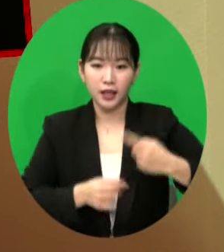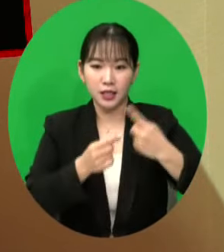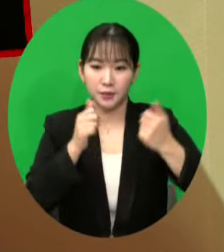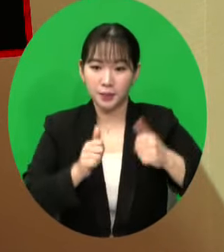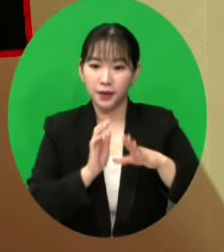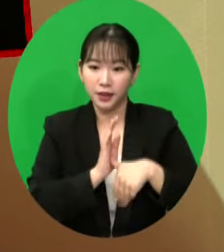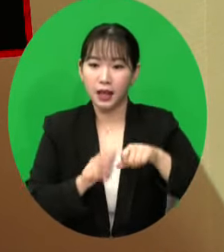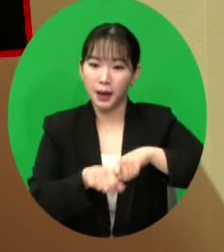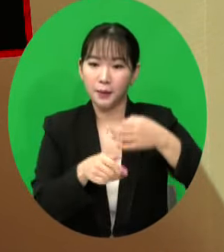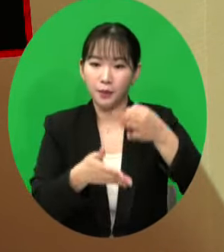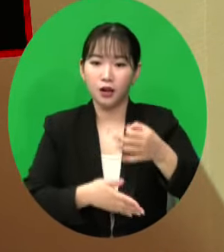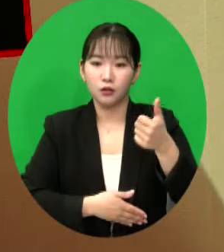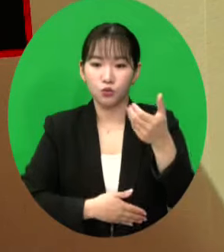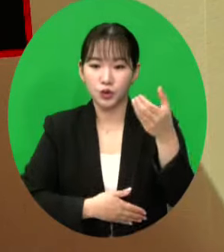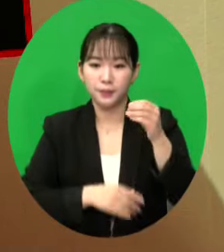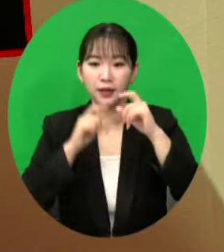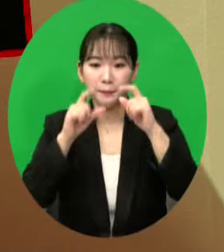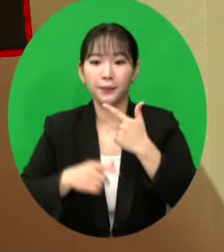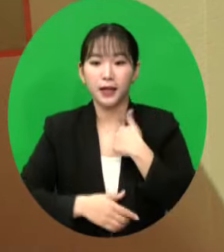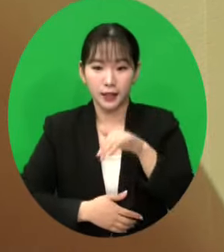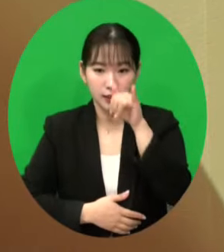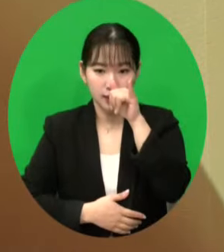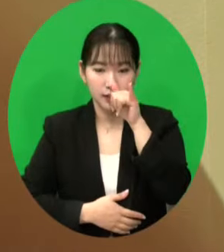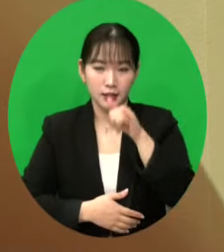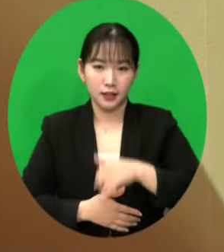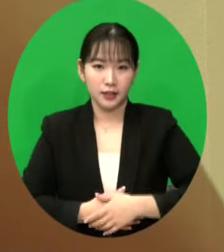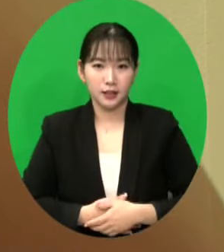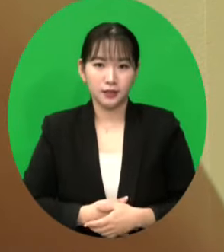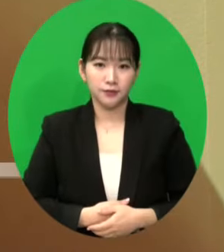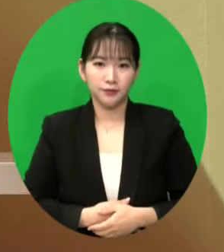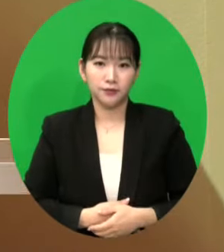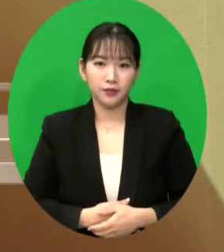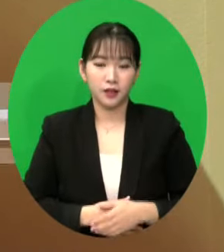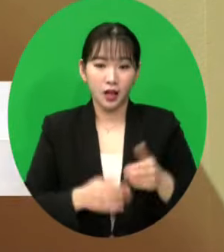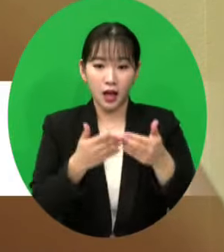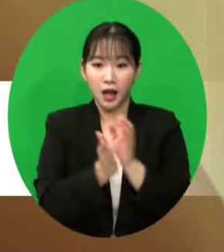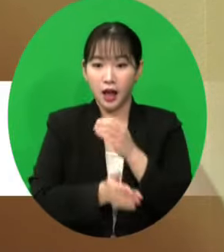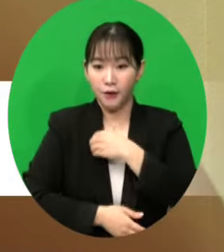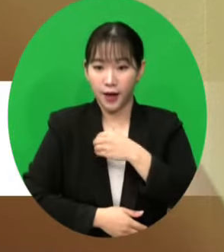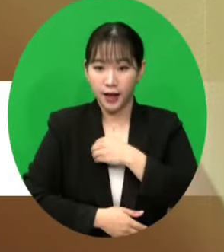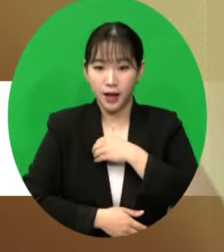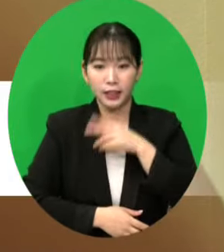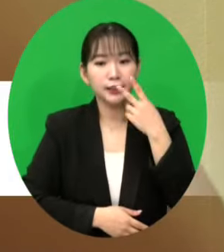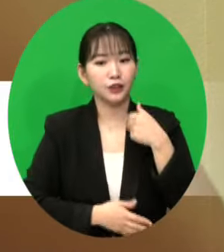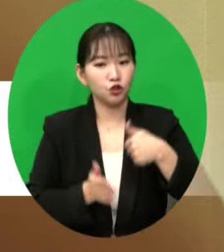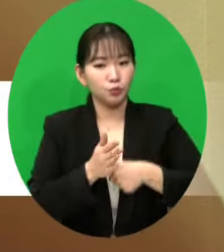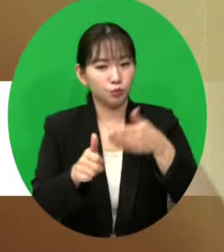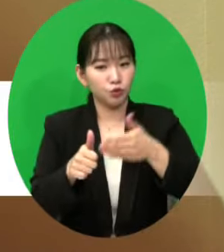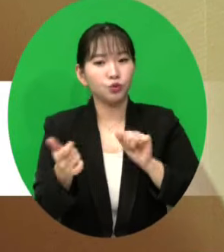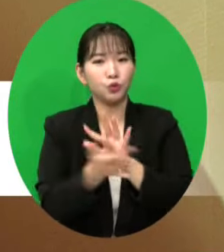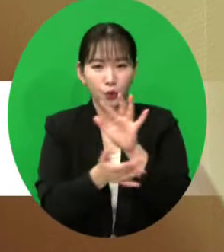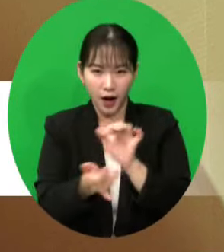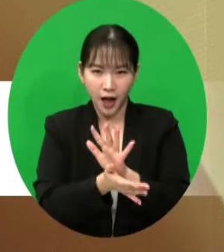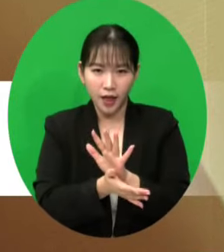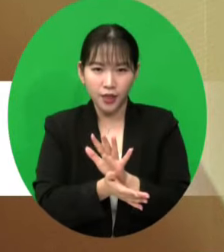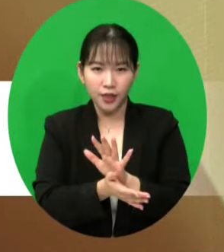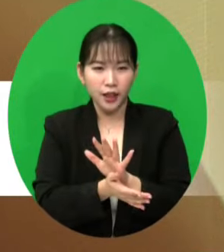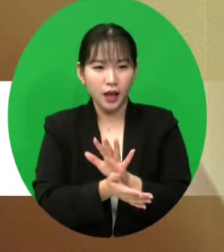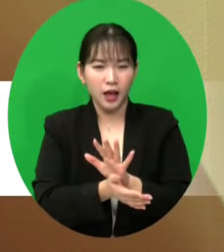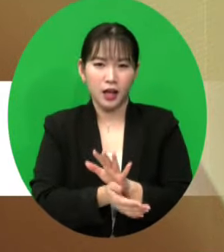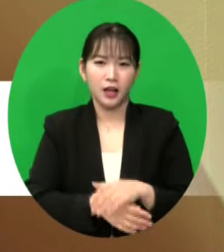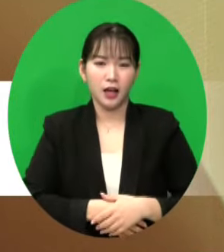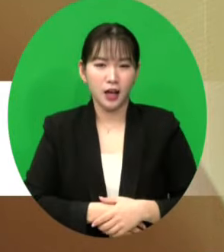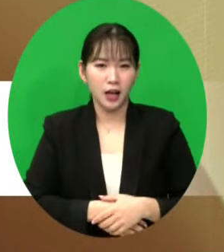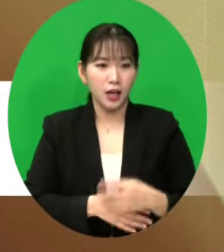1심에서 벌금 90만 원을 선고받기도 했습니다. 권리당원 이중투표 권유 논란, 양자 대결을